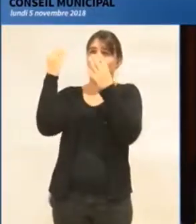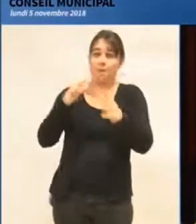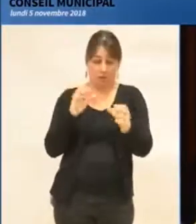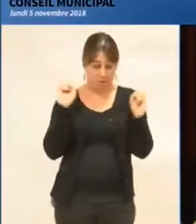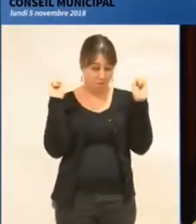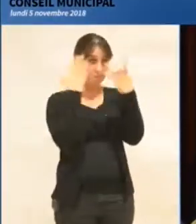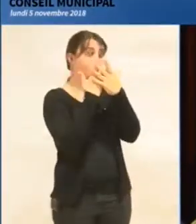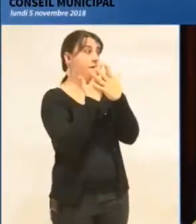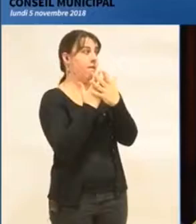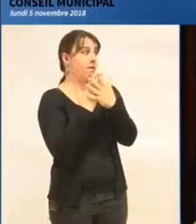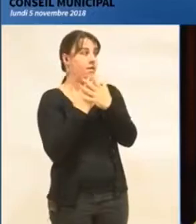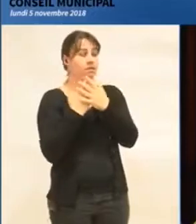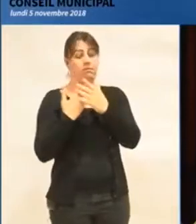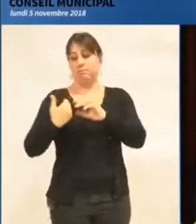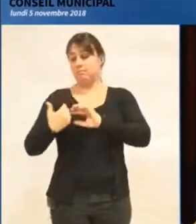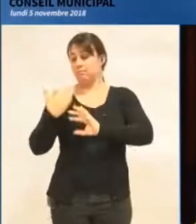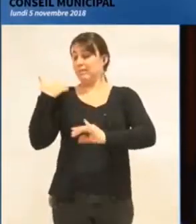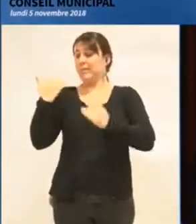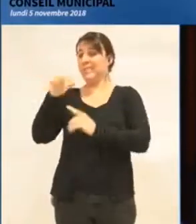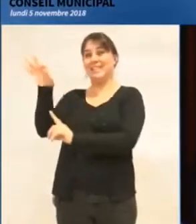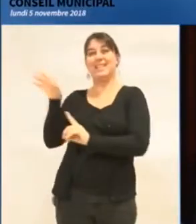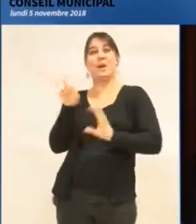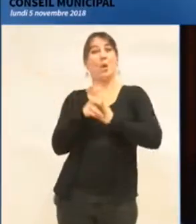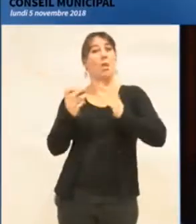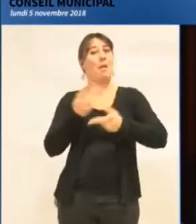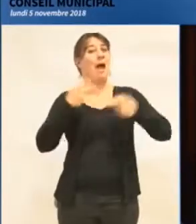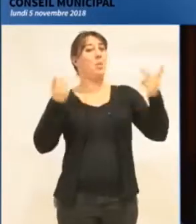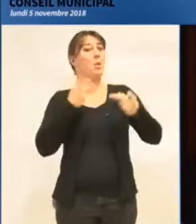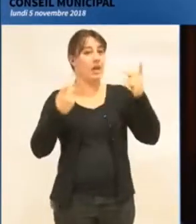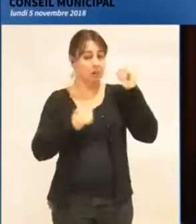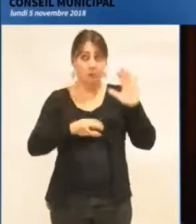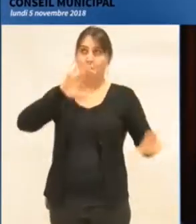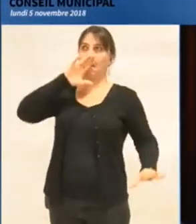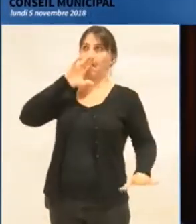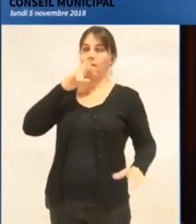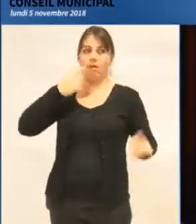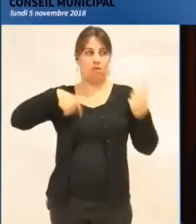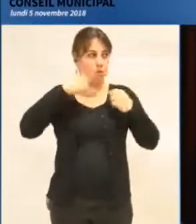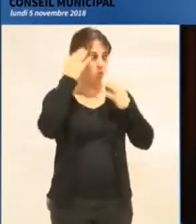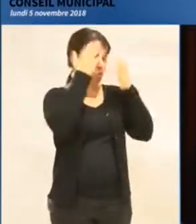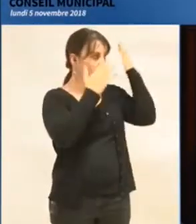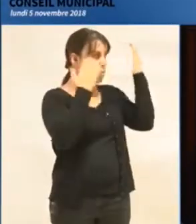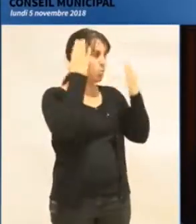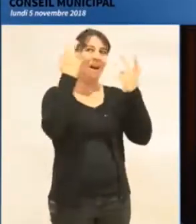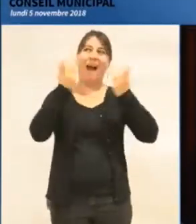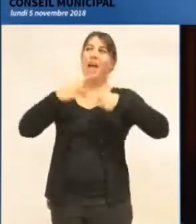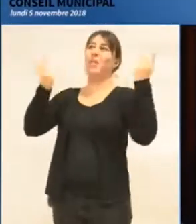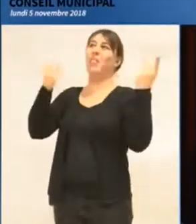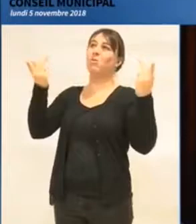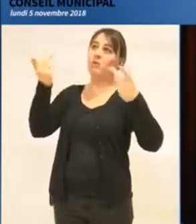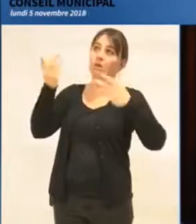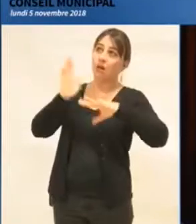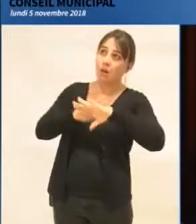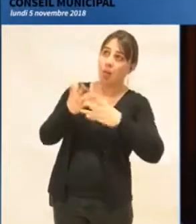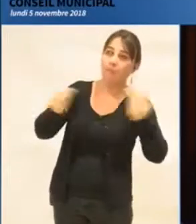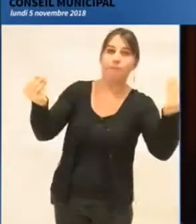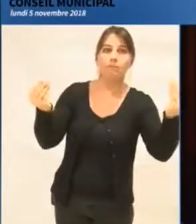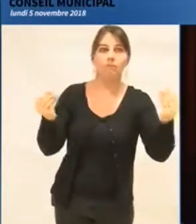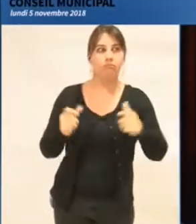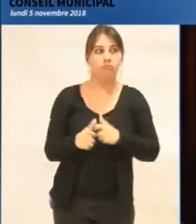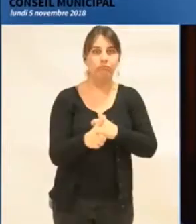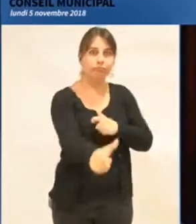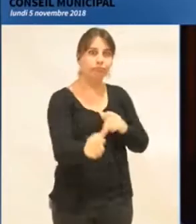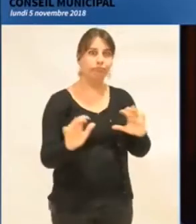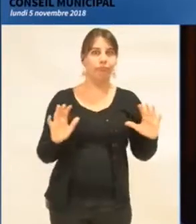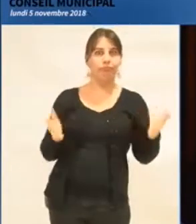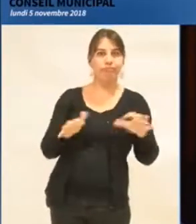après les annonces qu'il a faites à Grenoble, nous inquiète quand même sur le suivi de ces annonces. Donc ce soir, nous vous le disons très